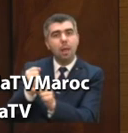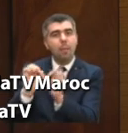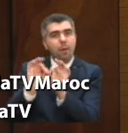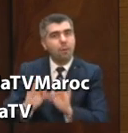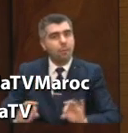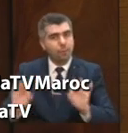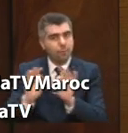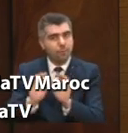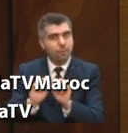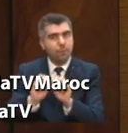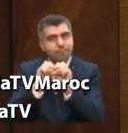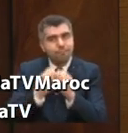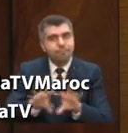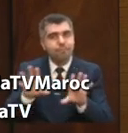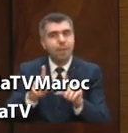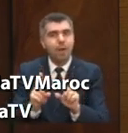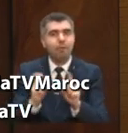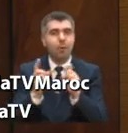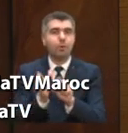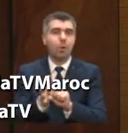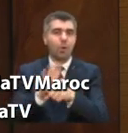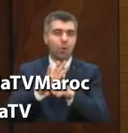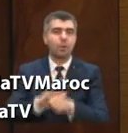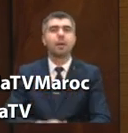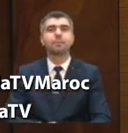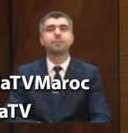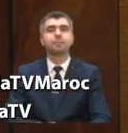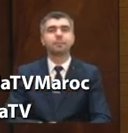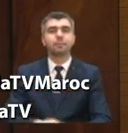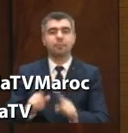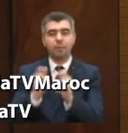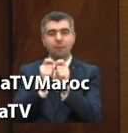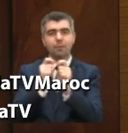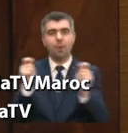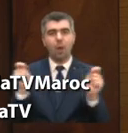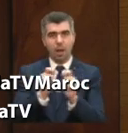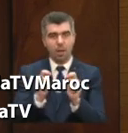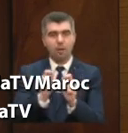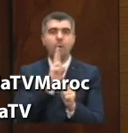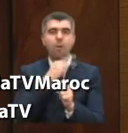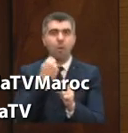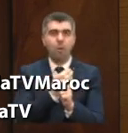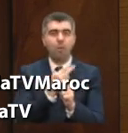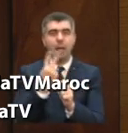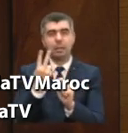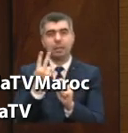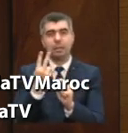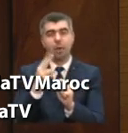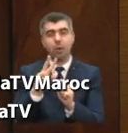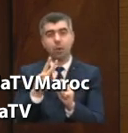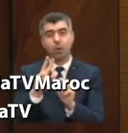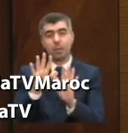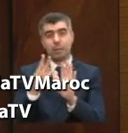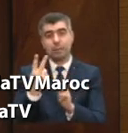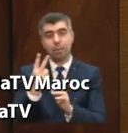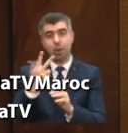تفشي جائحة فيروس كورونا كوفيد-19 والمنشور بالجدارة الرسمية بتاريخ 27 أفريل 2020 بعد